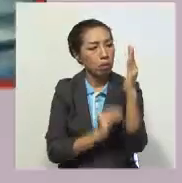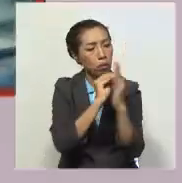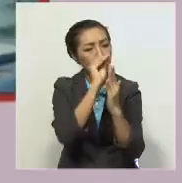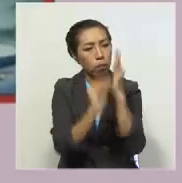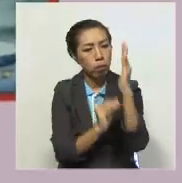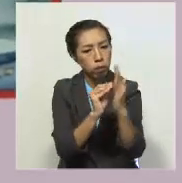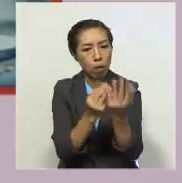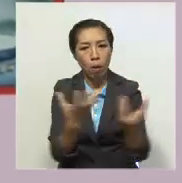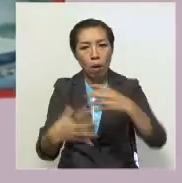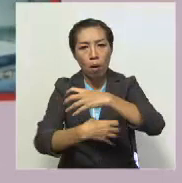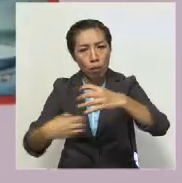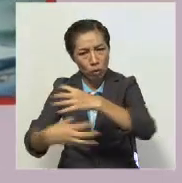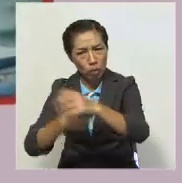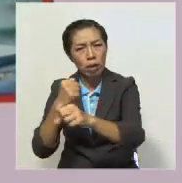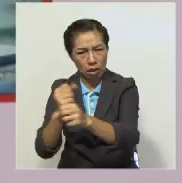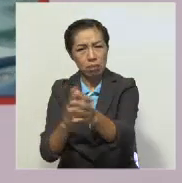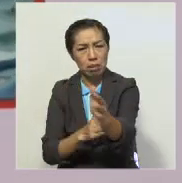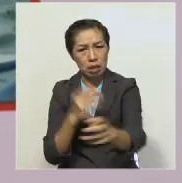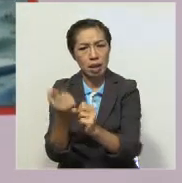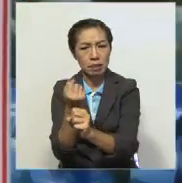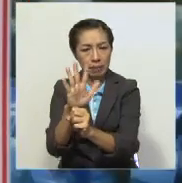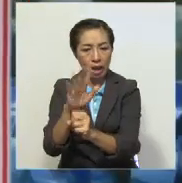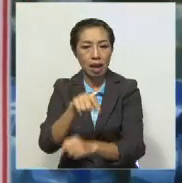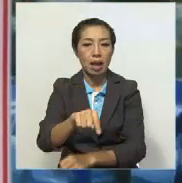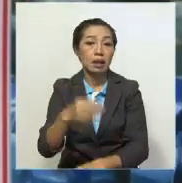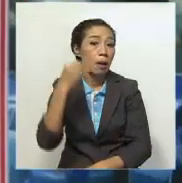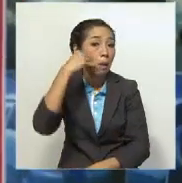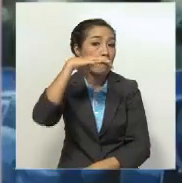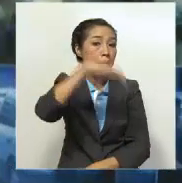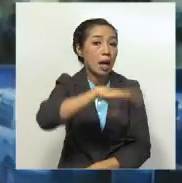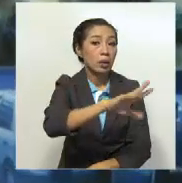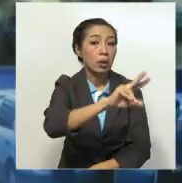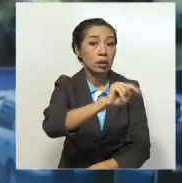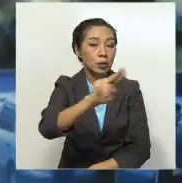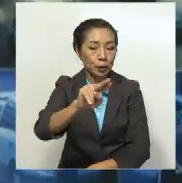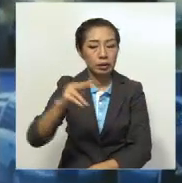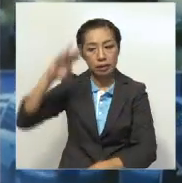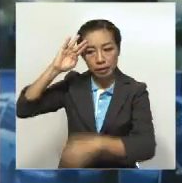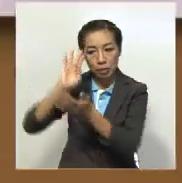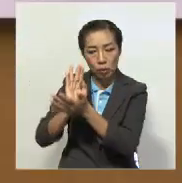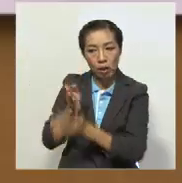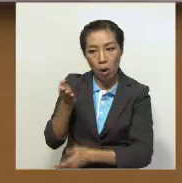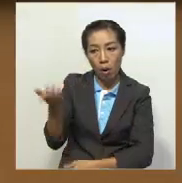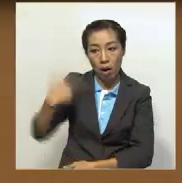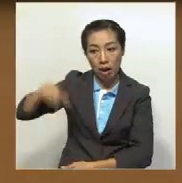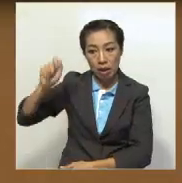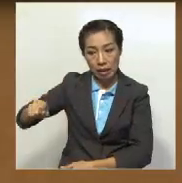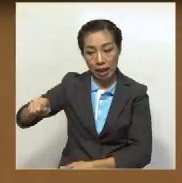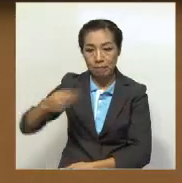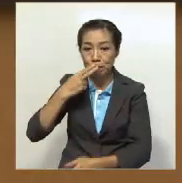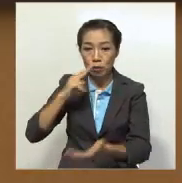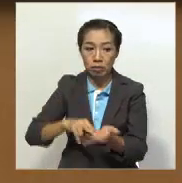ได้นะคะและตำรวจปทุมธานีก็นำหมายค้นบุกบ้านของผู้ต้องหาที่จังหวัดนนทบุรีจากนั้นได้ขยายผล